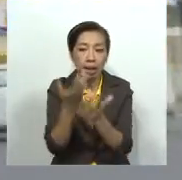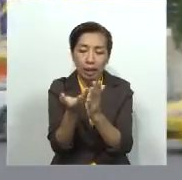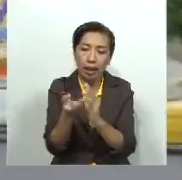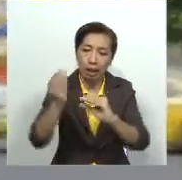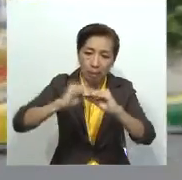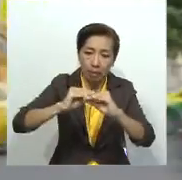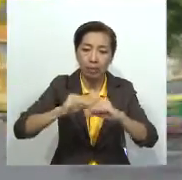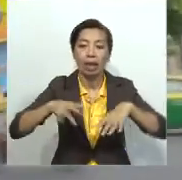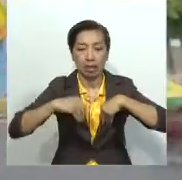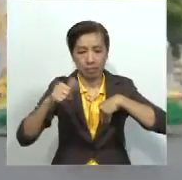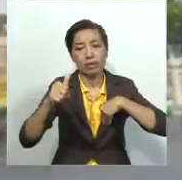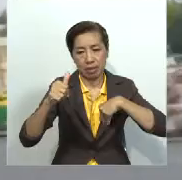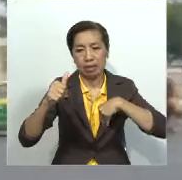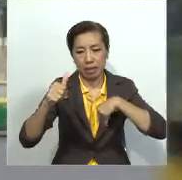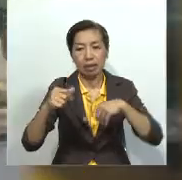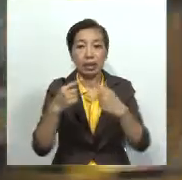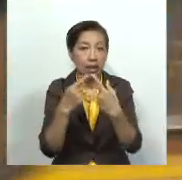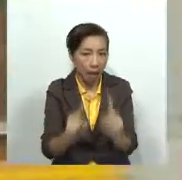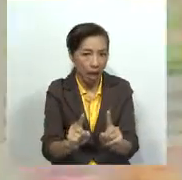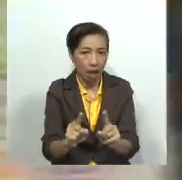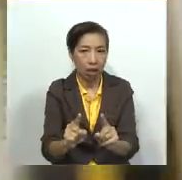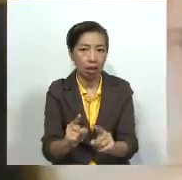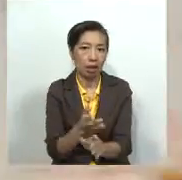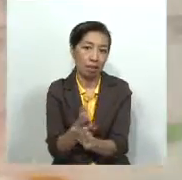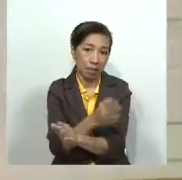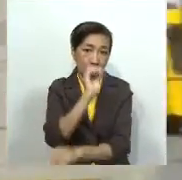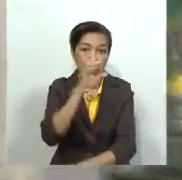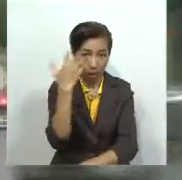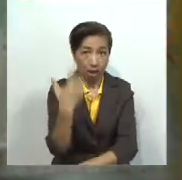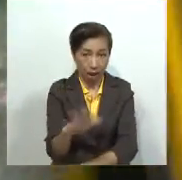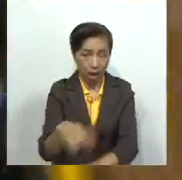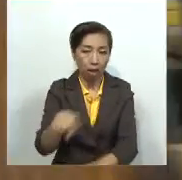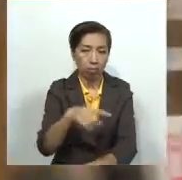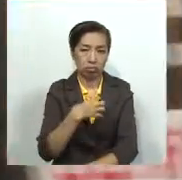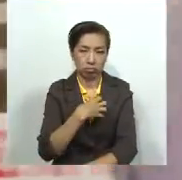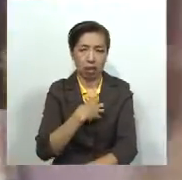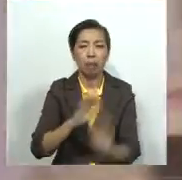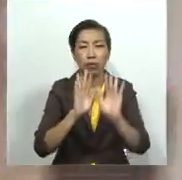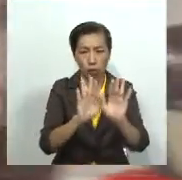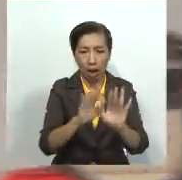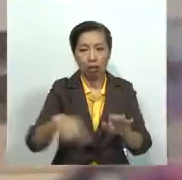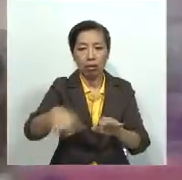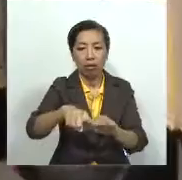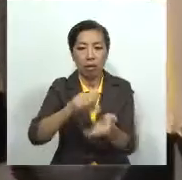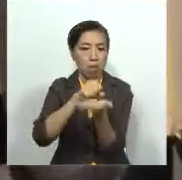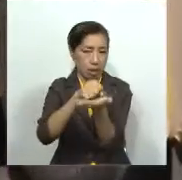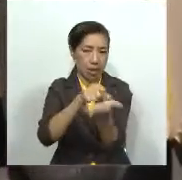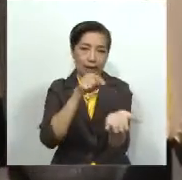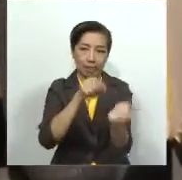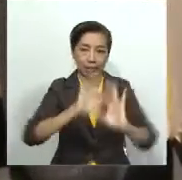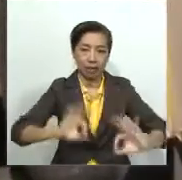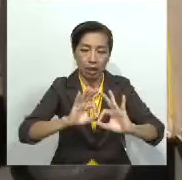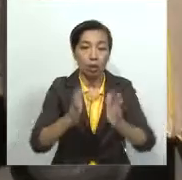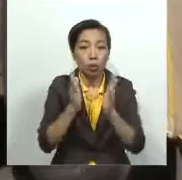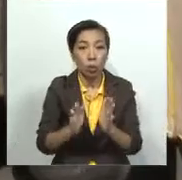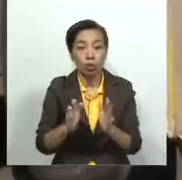งรับได้ประชาชนบอกว่ายังรับได้อยู่แต่อย่างที่เรียนคุณผู้ชมไปเมื่อสักครู่นี้นะคะอยากจะฝากเลยสำคัญบริการไม่ว่าจะ